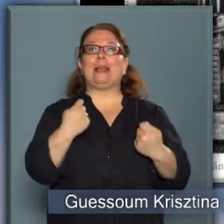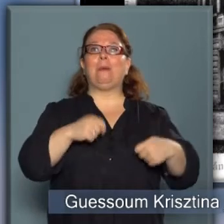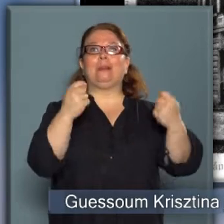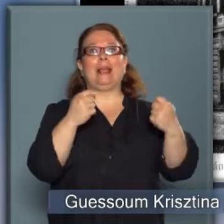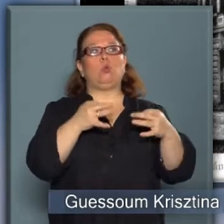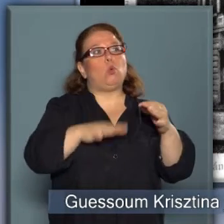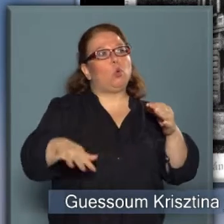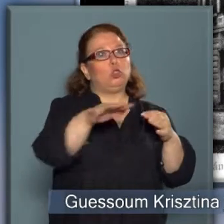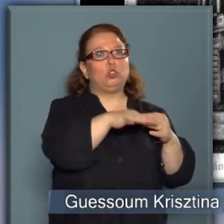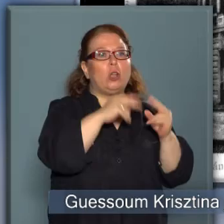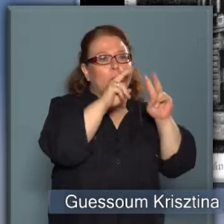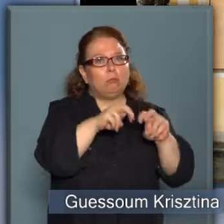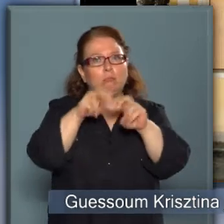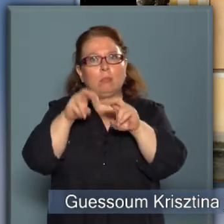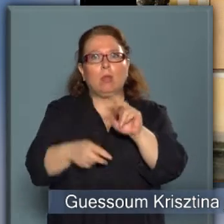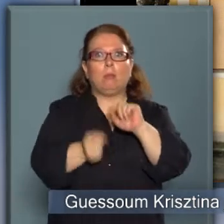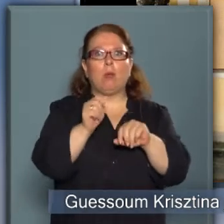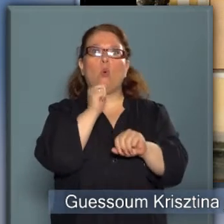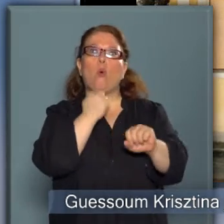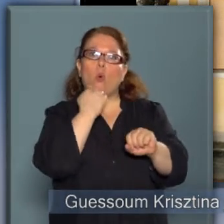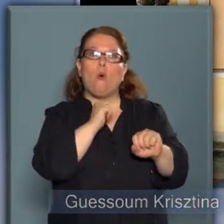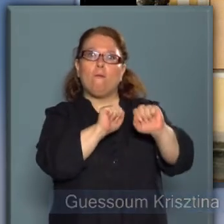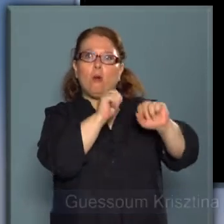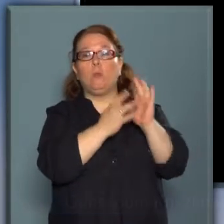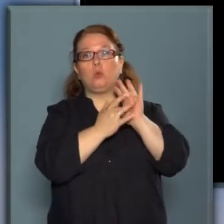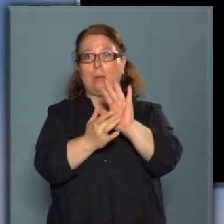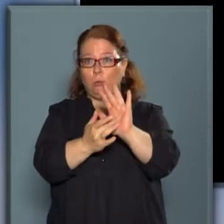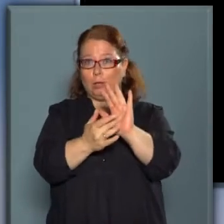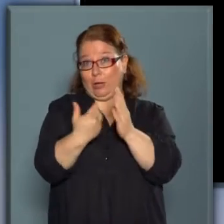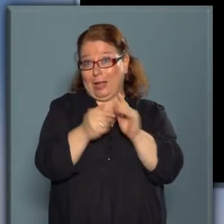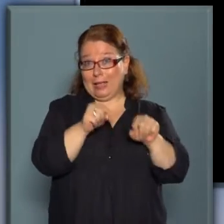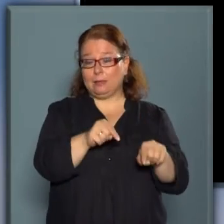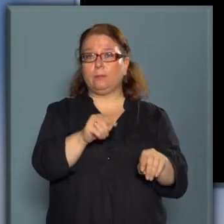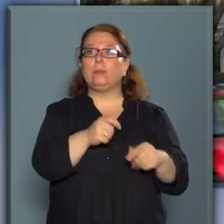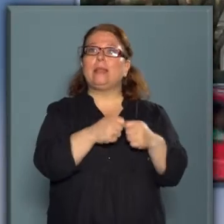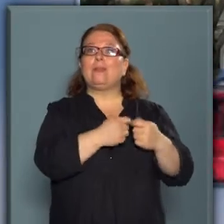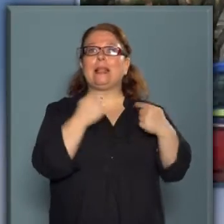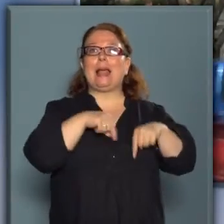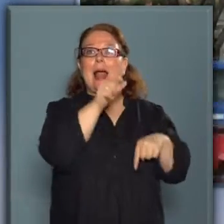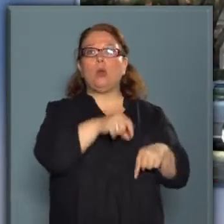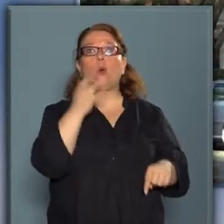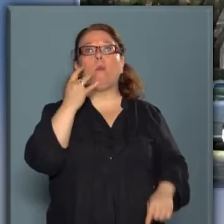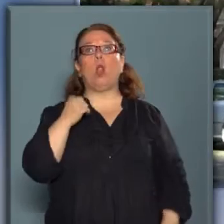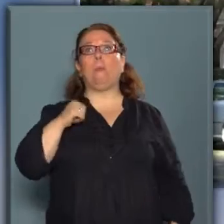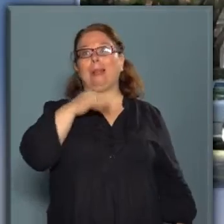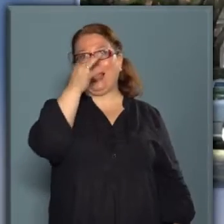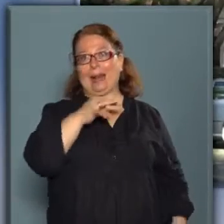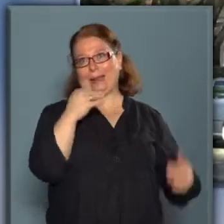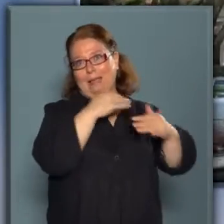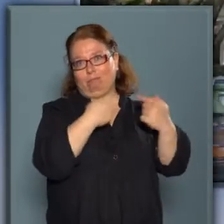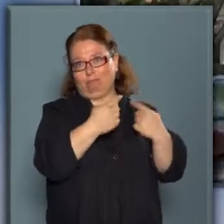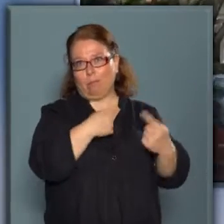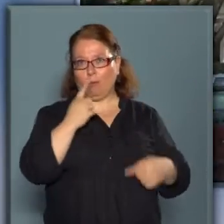épített örökség értékeinek felkutatása, óvása és megmutatása. A szervezet elnökével, Balla Péternével